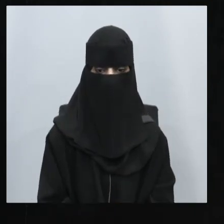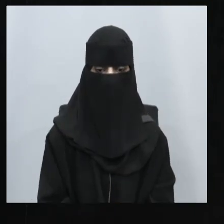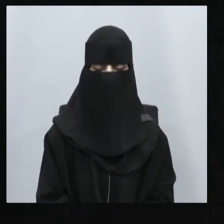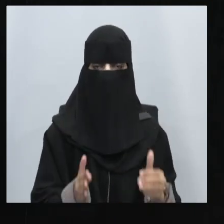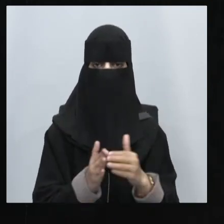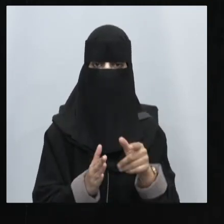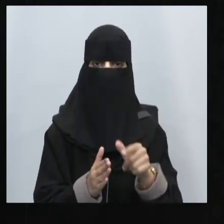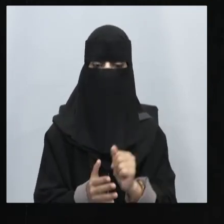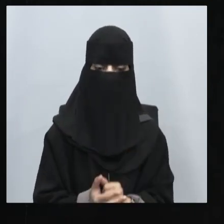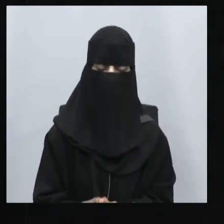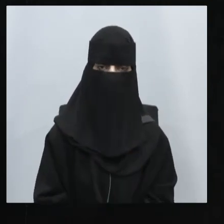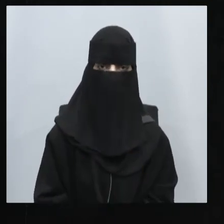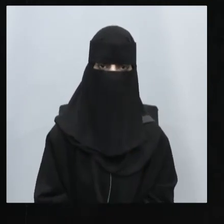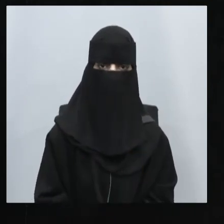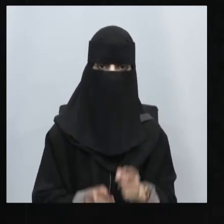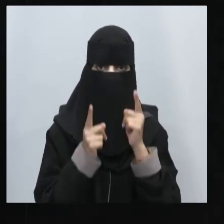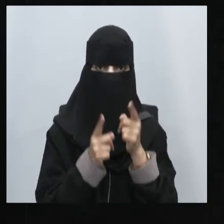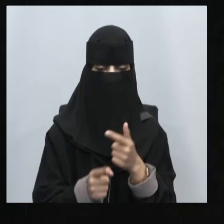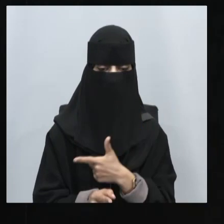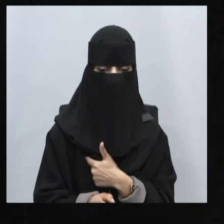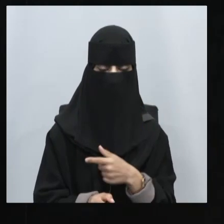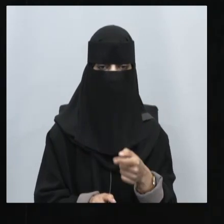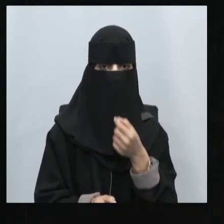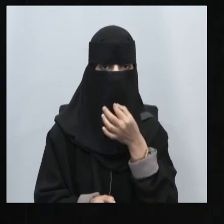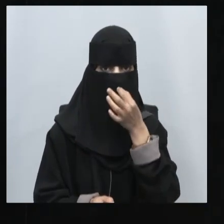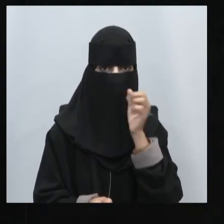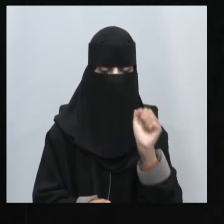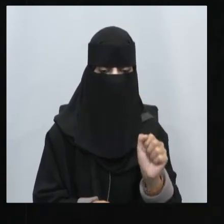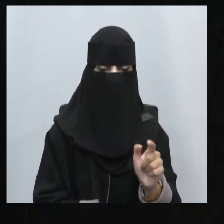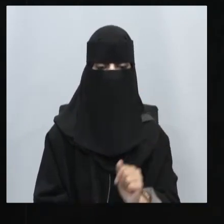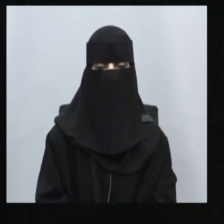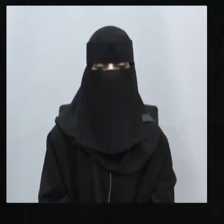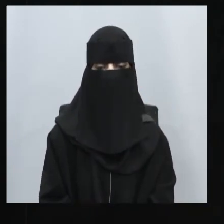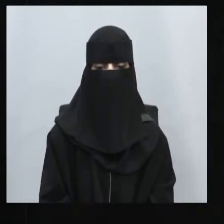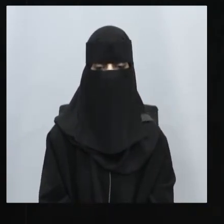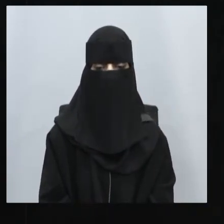عبد الله بن منصور الذي يلقب بالمستعصم بالله